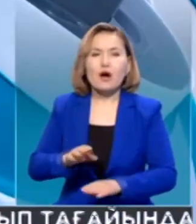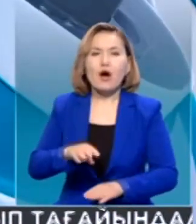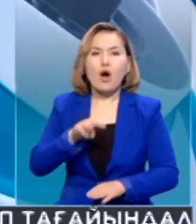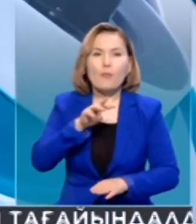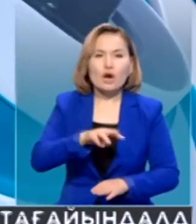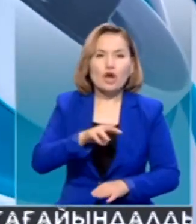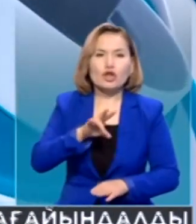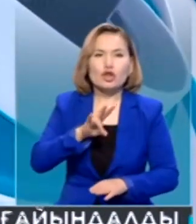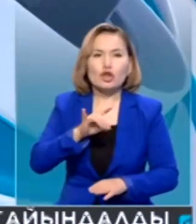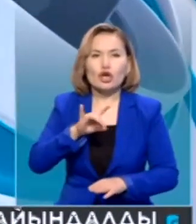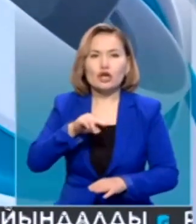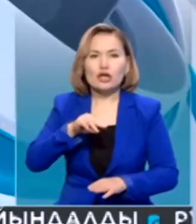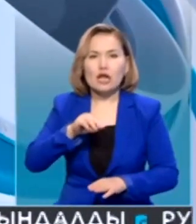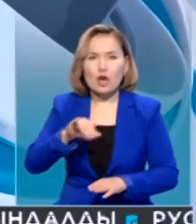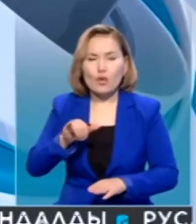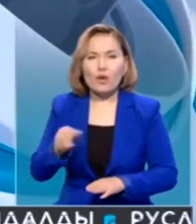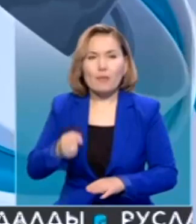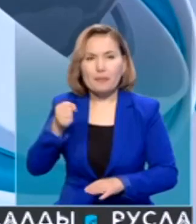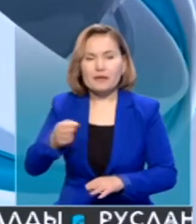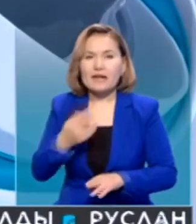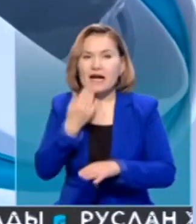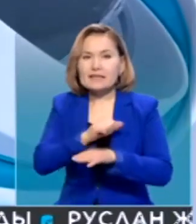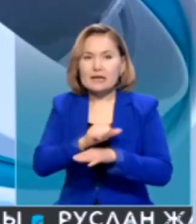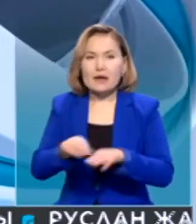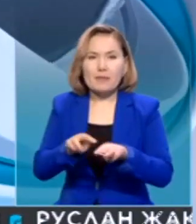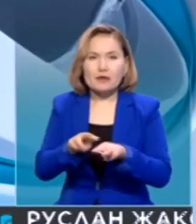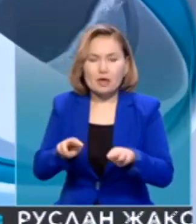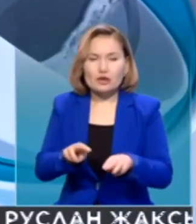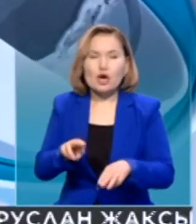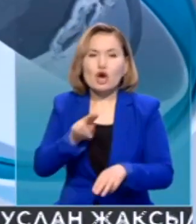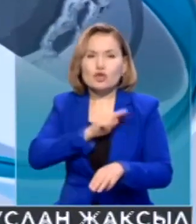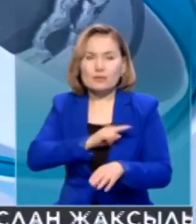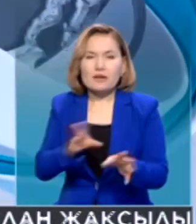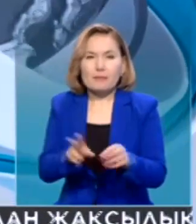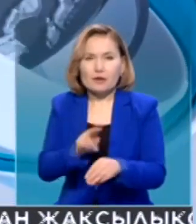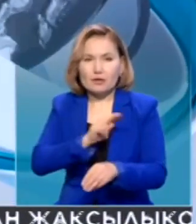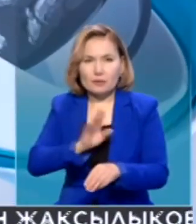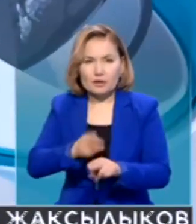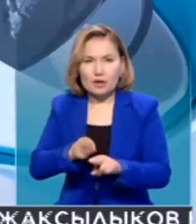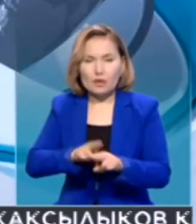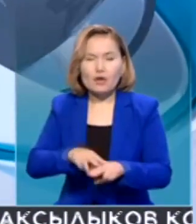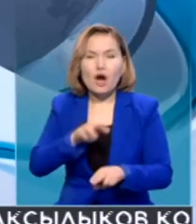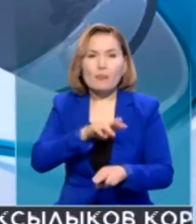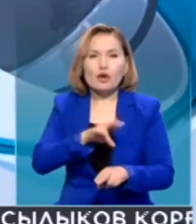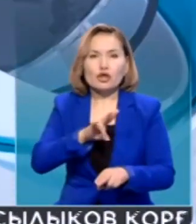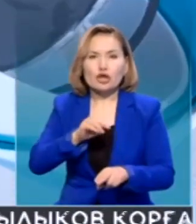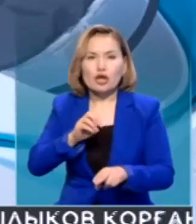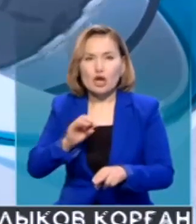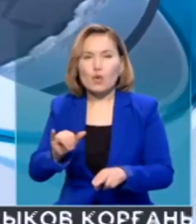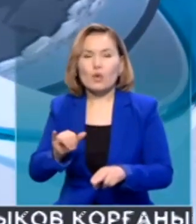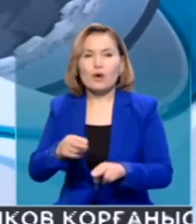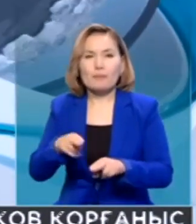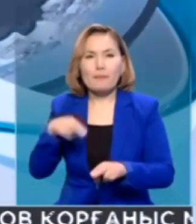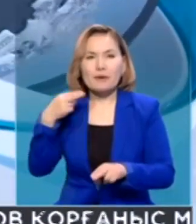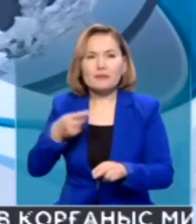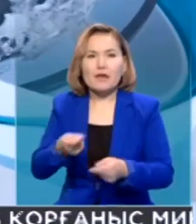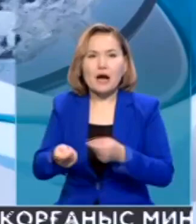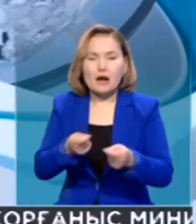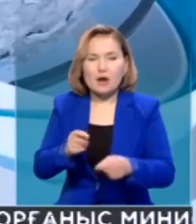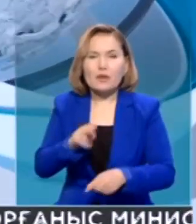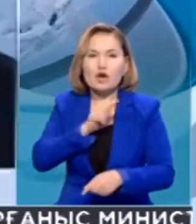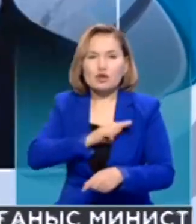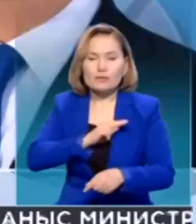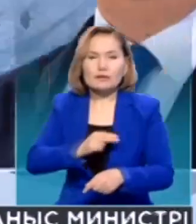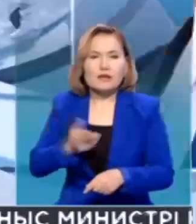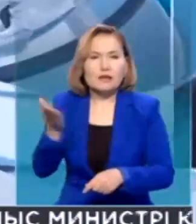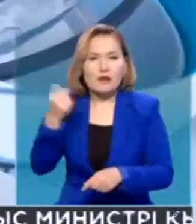Мұрат Нұртілеу баратын болды. Ол сыртқы істер министрі лауазымын қоса алып жүреді. Мұрат Нұртілеу бұған дейін президент әкімшілігі басшысы лауазымын